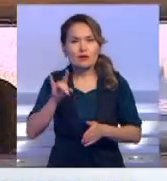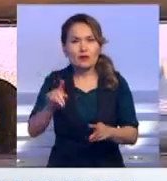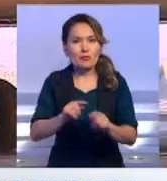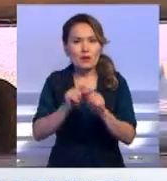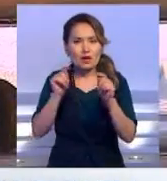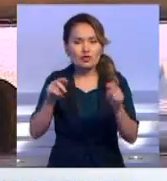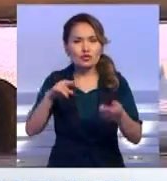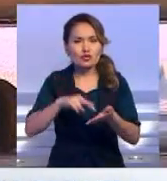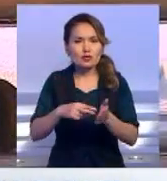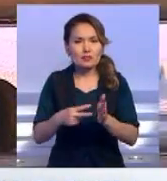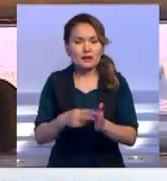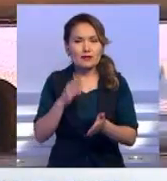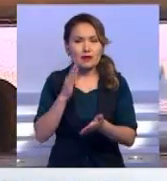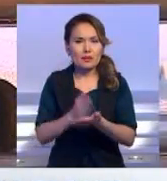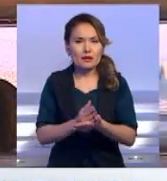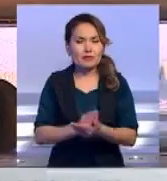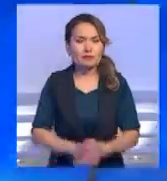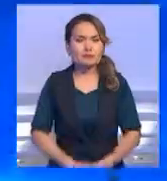бар.